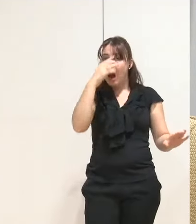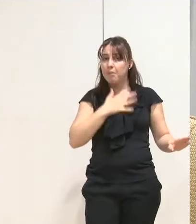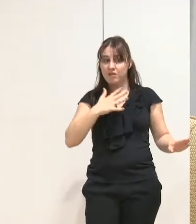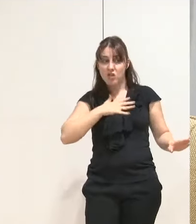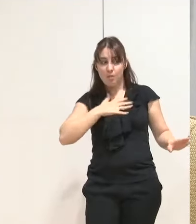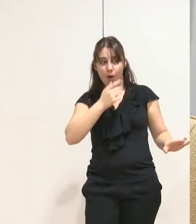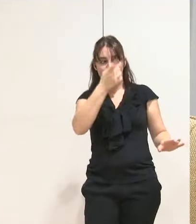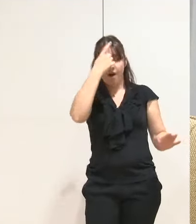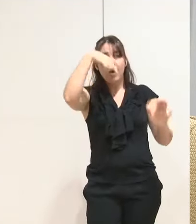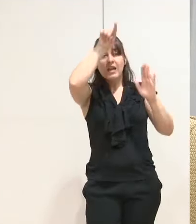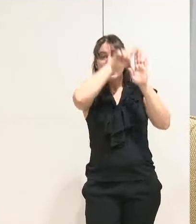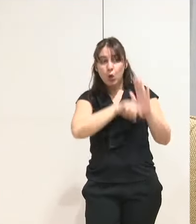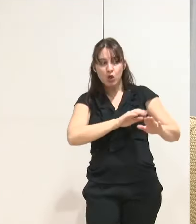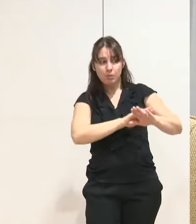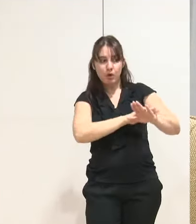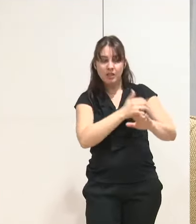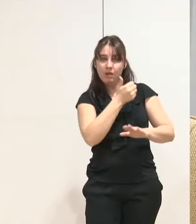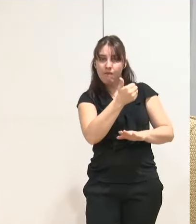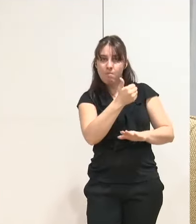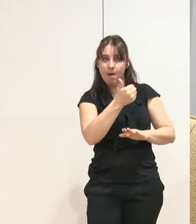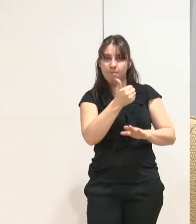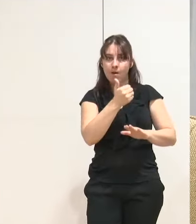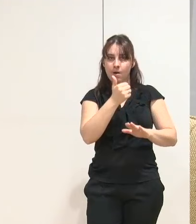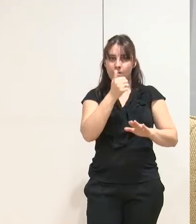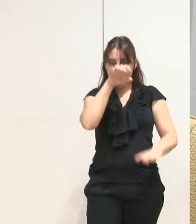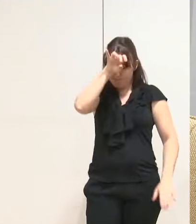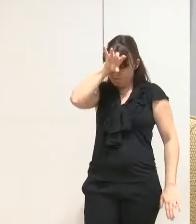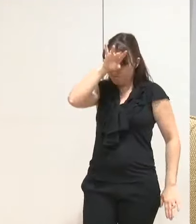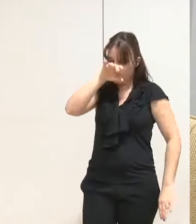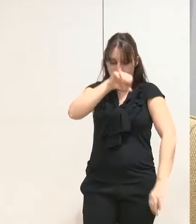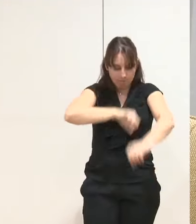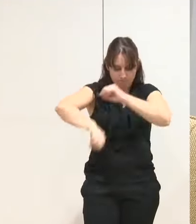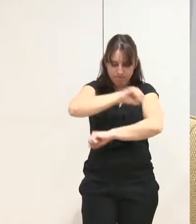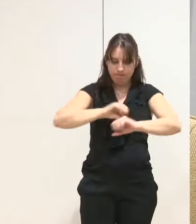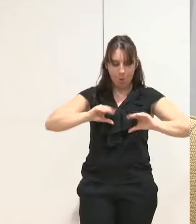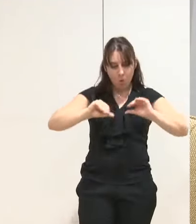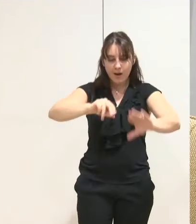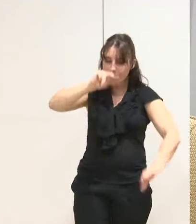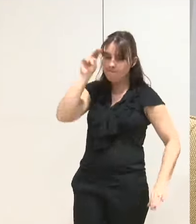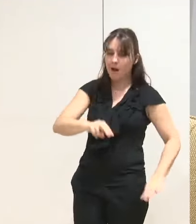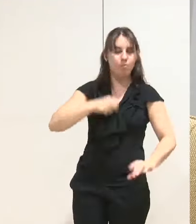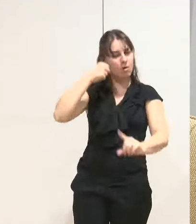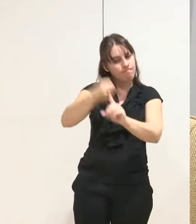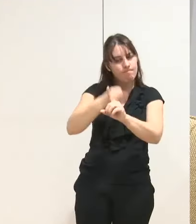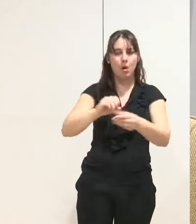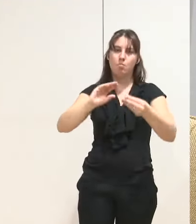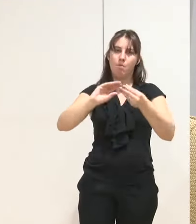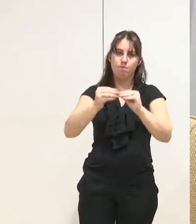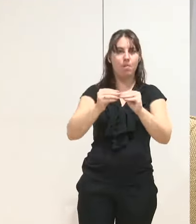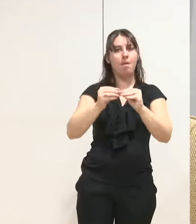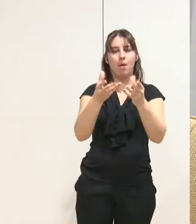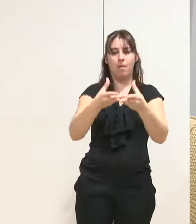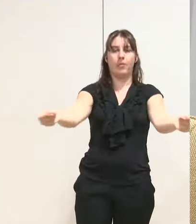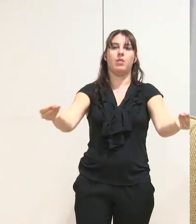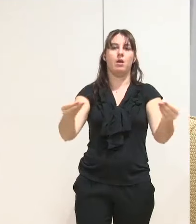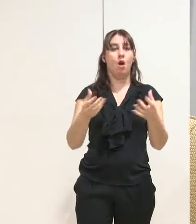idéologie vous empêche de mener les vraies solutions nécessaires pour faire face à ce problème encore une fois j'ai